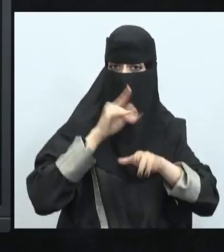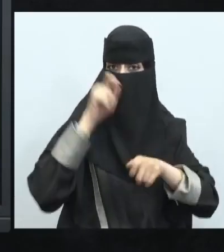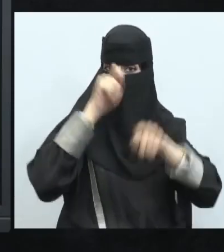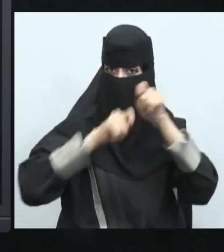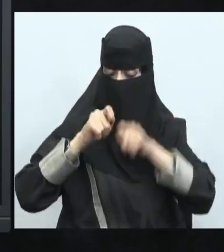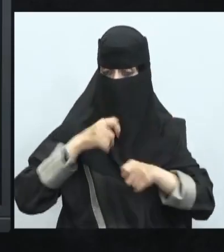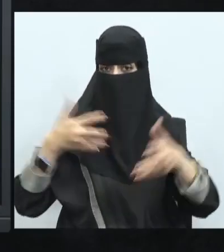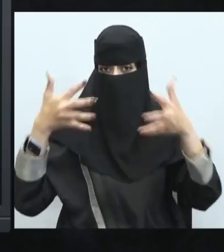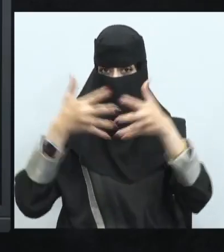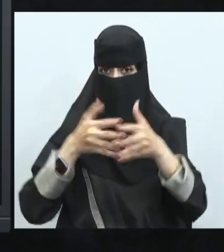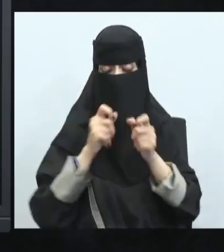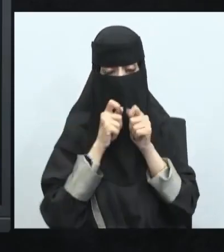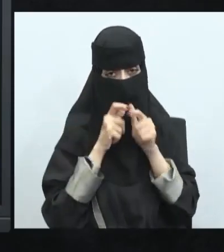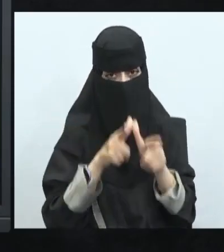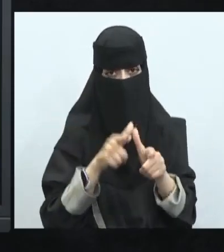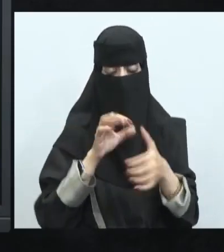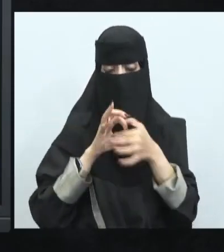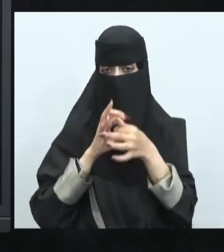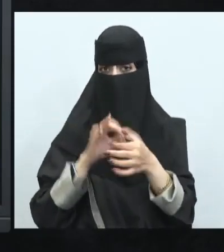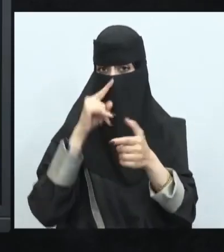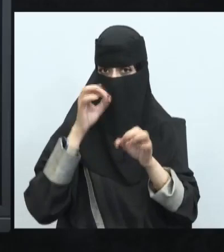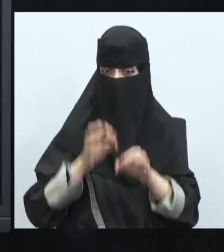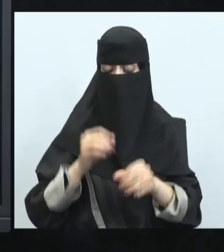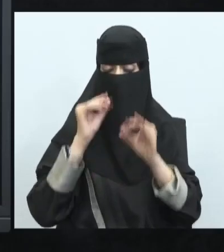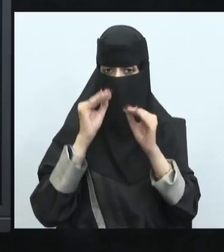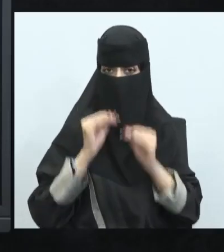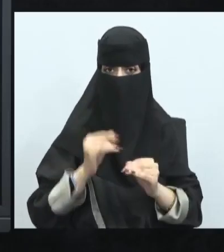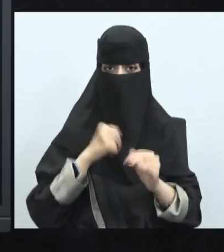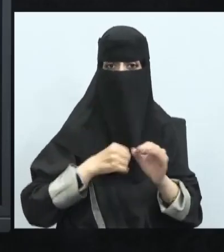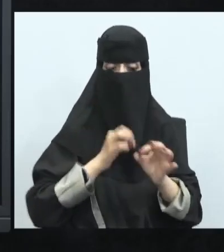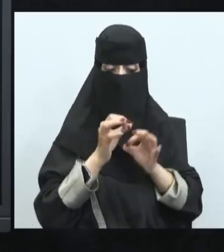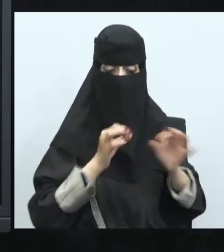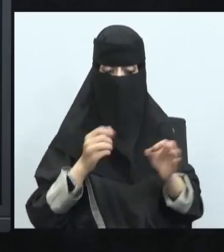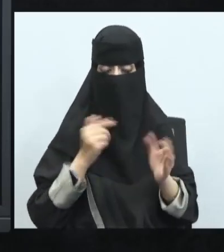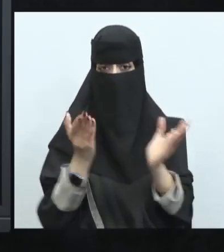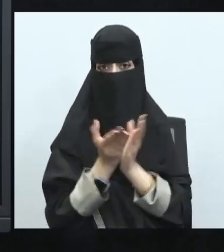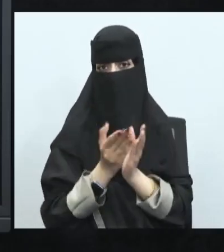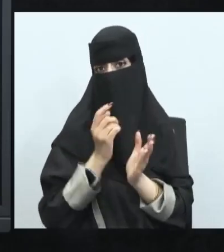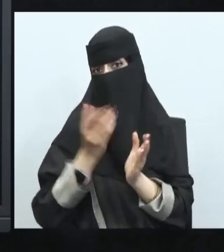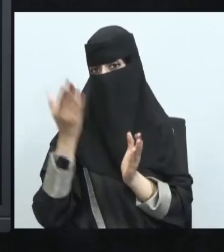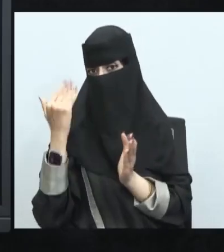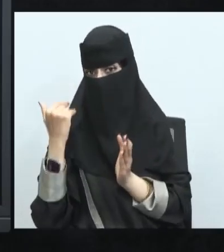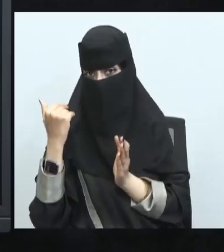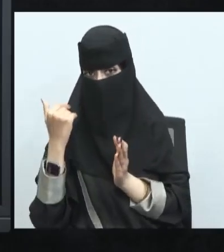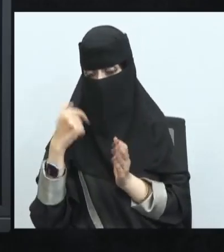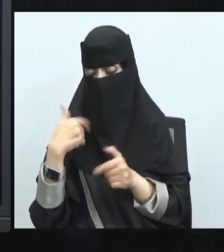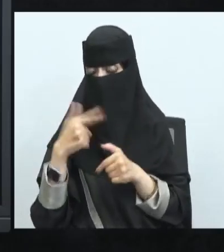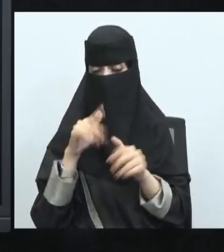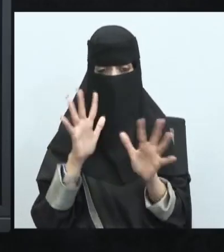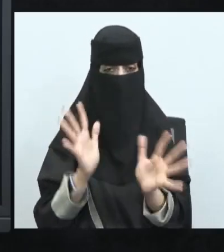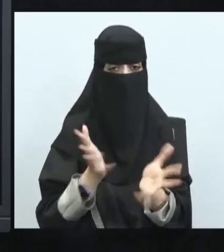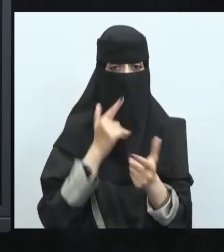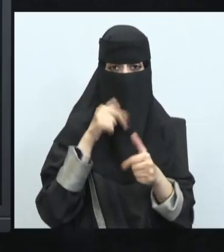الاشراك او الاخبار او التواصل لابد ان تتم وفقا لخطط مدروسه وليس الامر بمعنى ان اشركه دائما